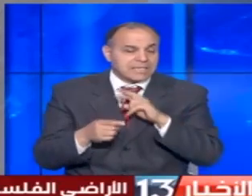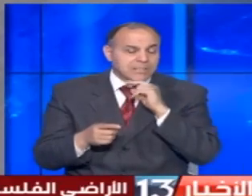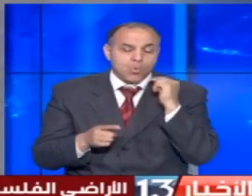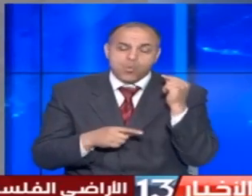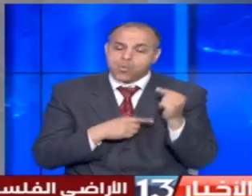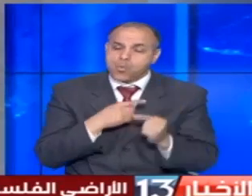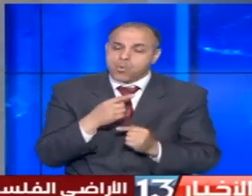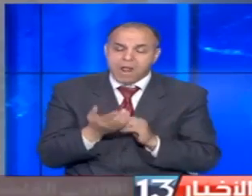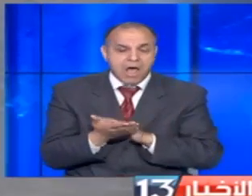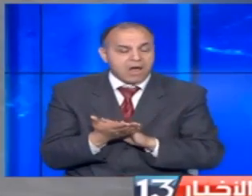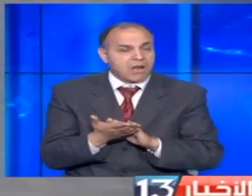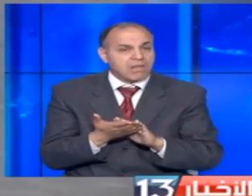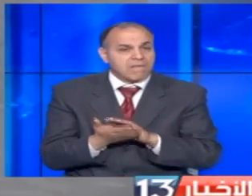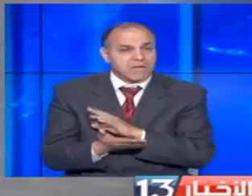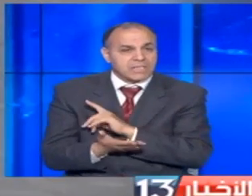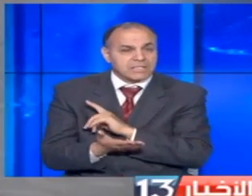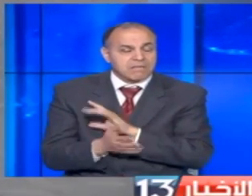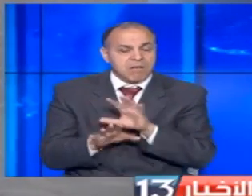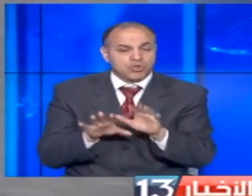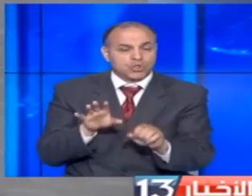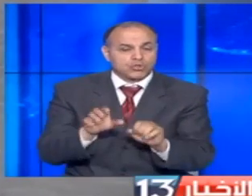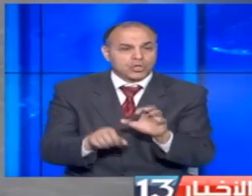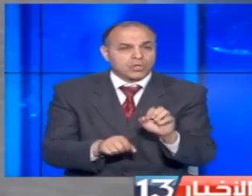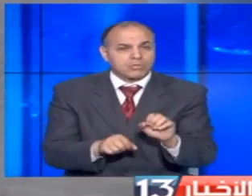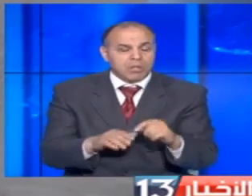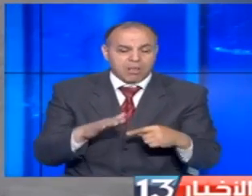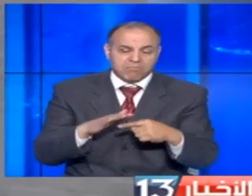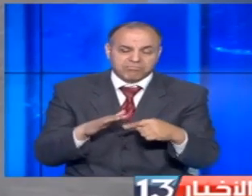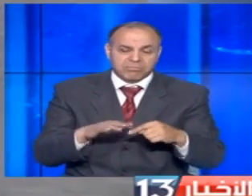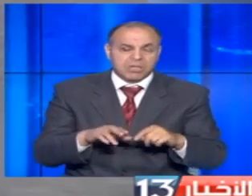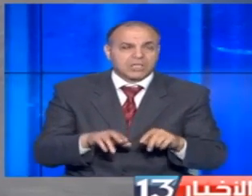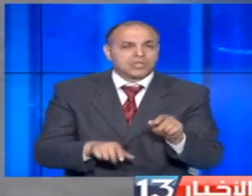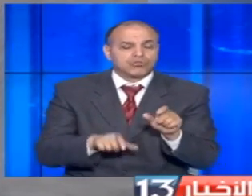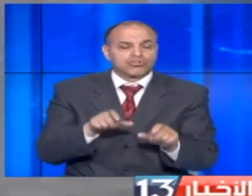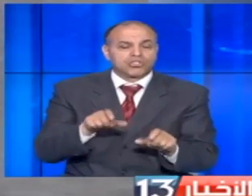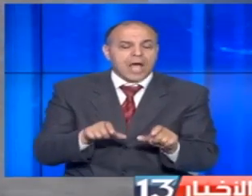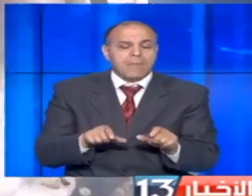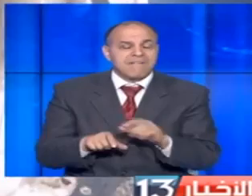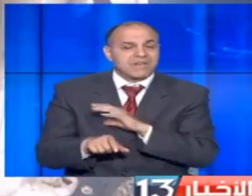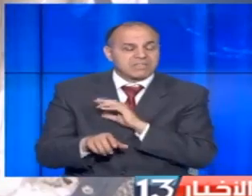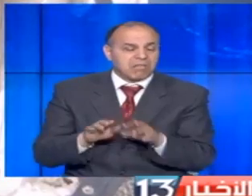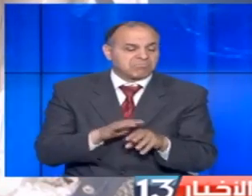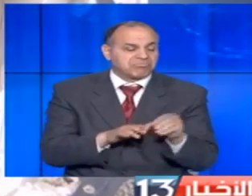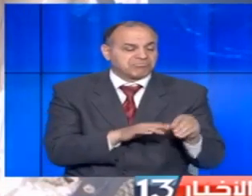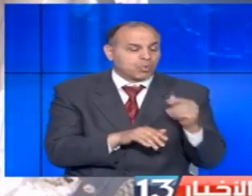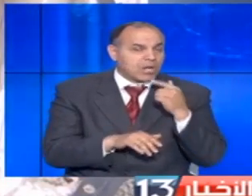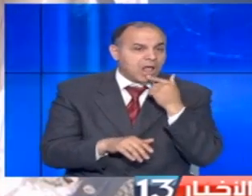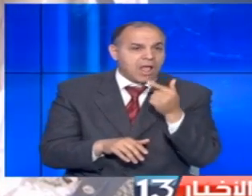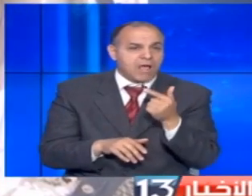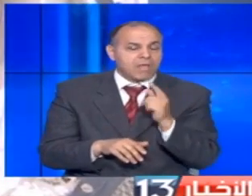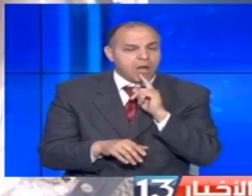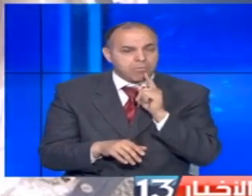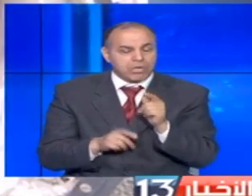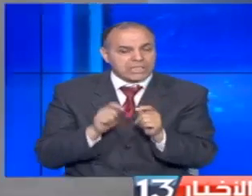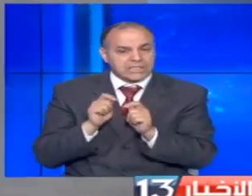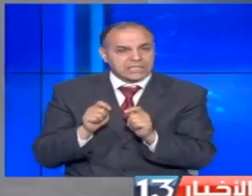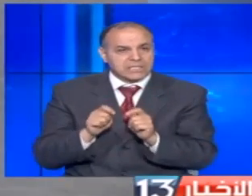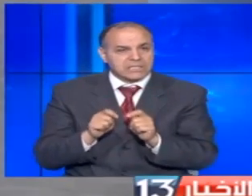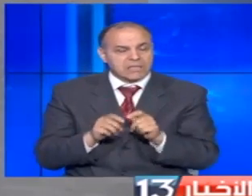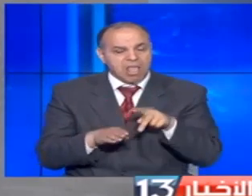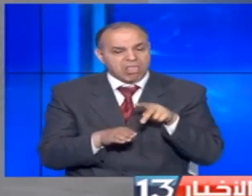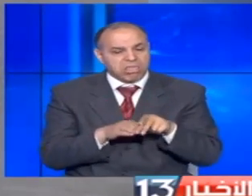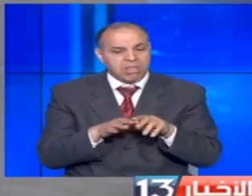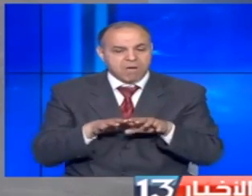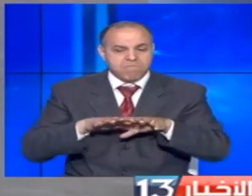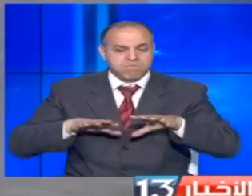الاسرائيلي للاراضي الفلسطينيه وسيطرته وسلبه لموارد الشعب الفلسطيني وامع انه في تنفيذ سياسات الضم